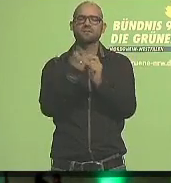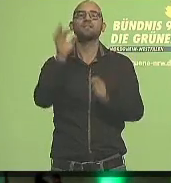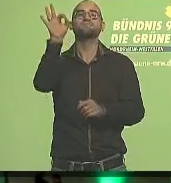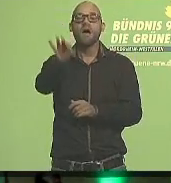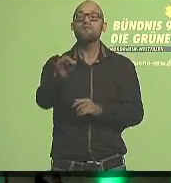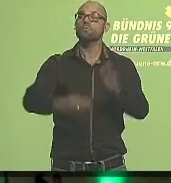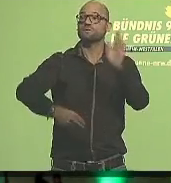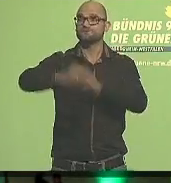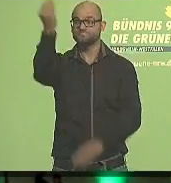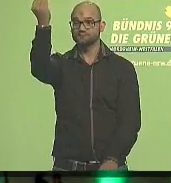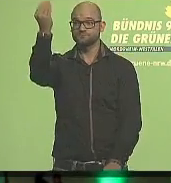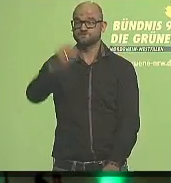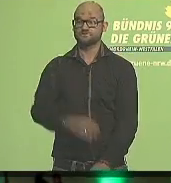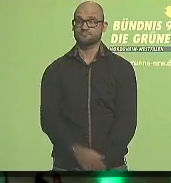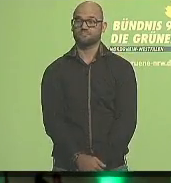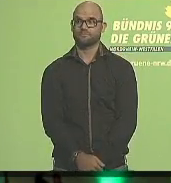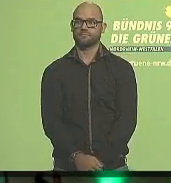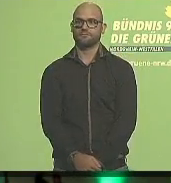Kartenzeichen.